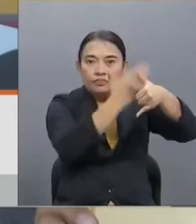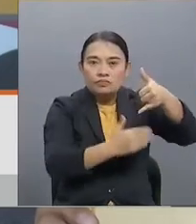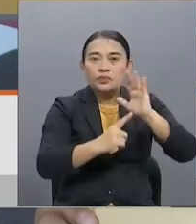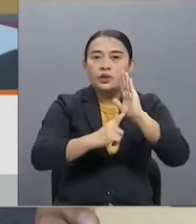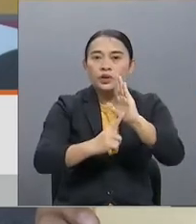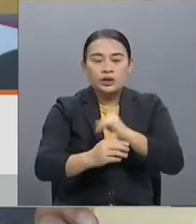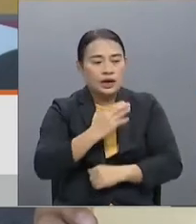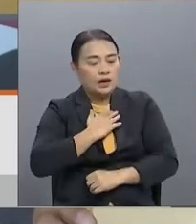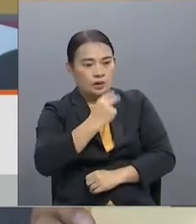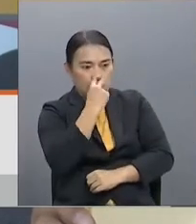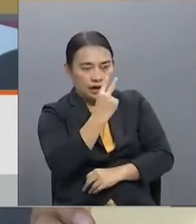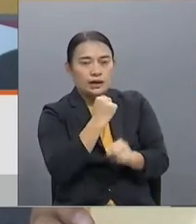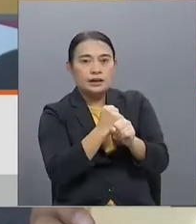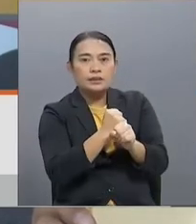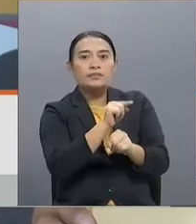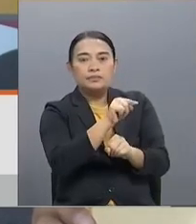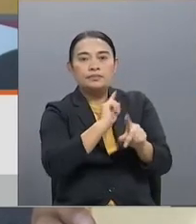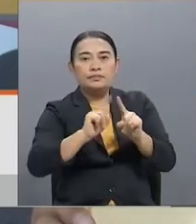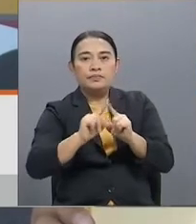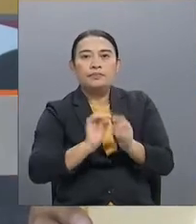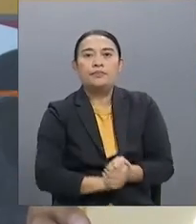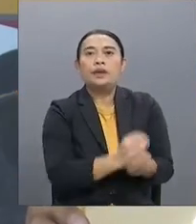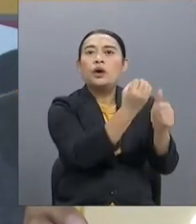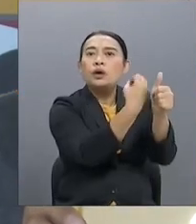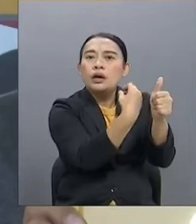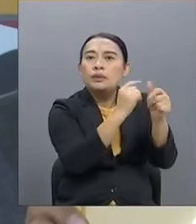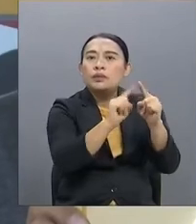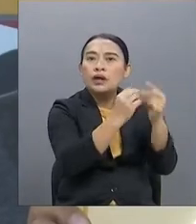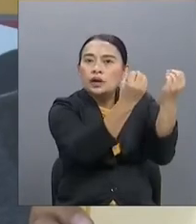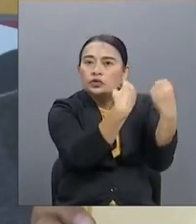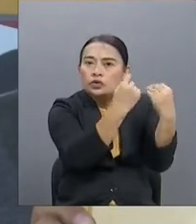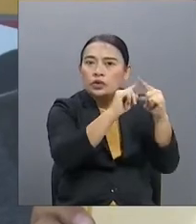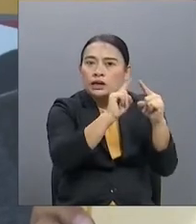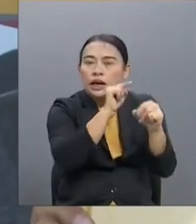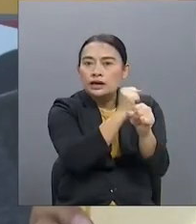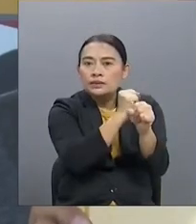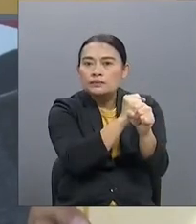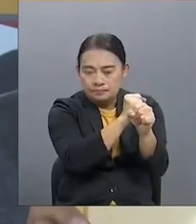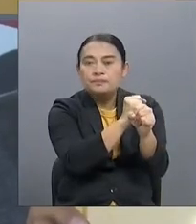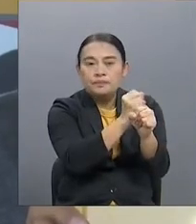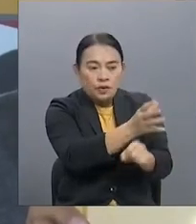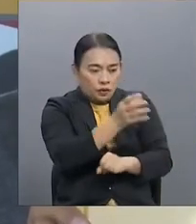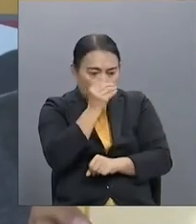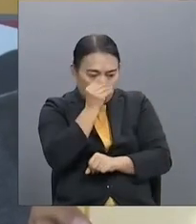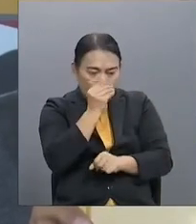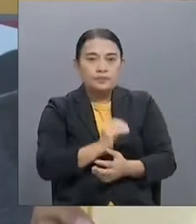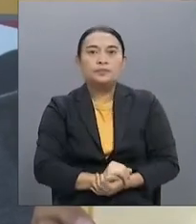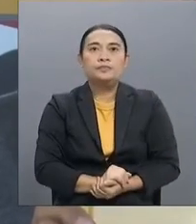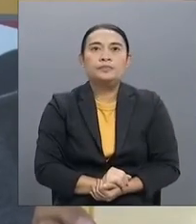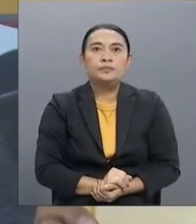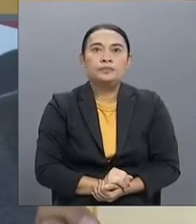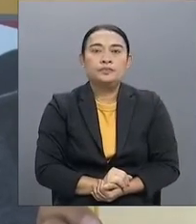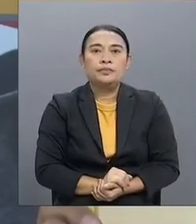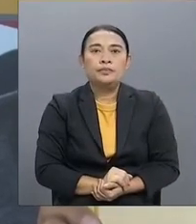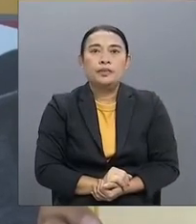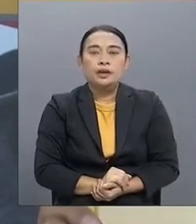ชทานทั้งในเรื่องของการสอนนะครับออกมาแล้วก็นำเรียกว่าหยิบยกอัญเชิญออก